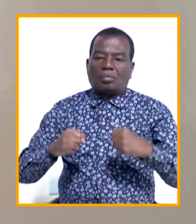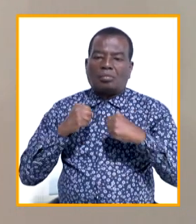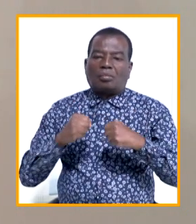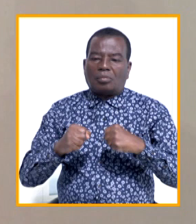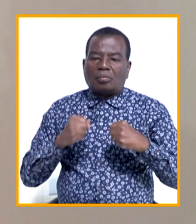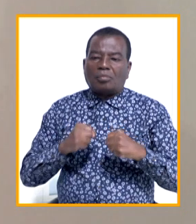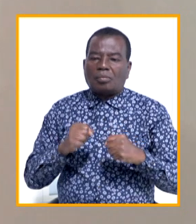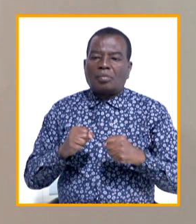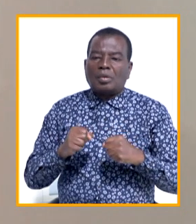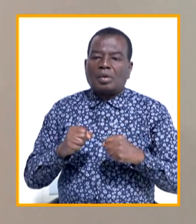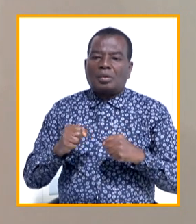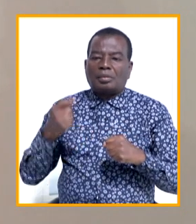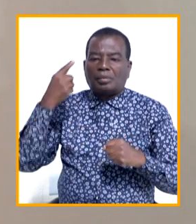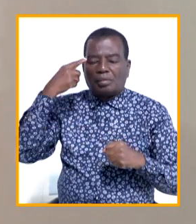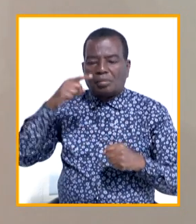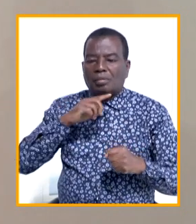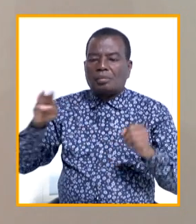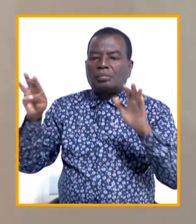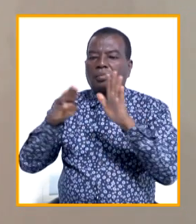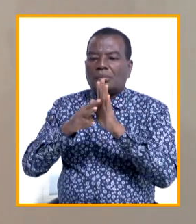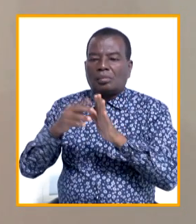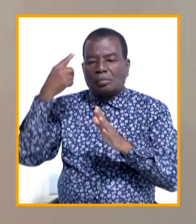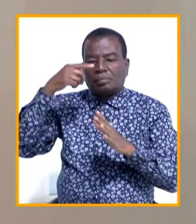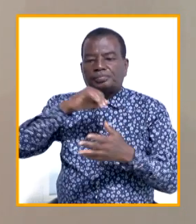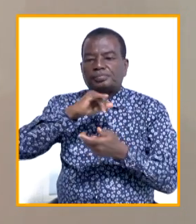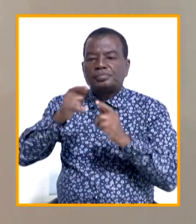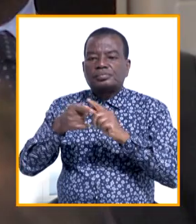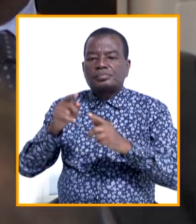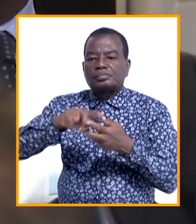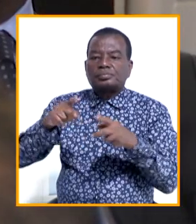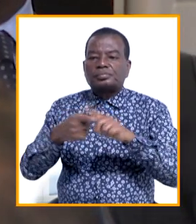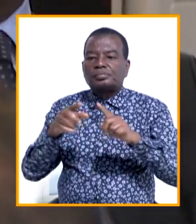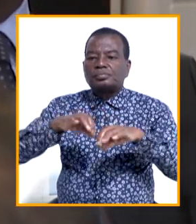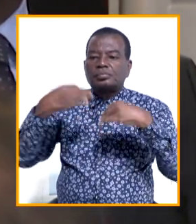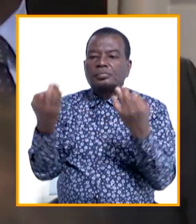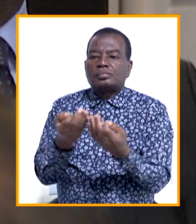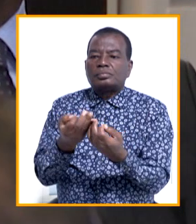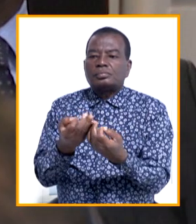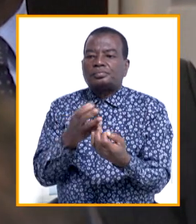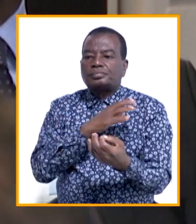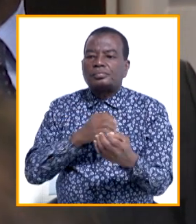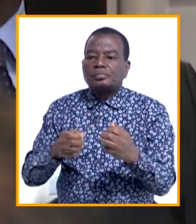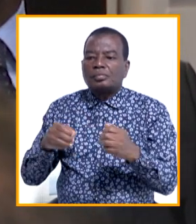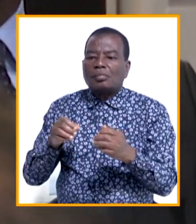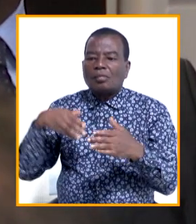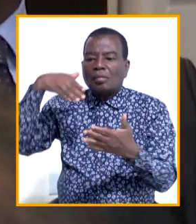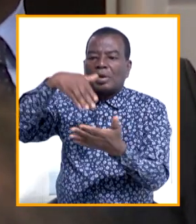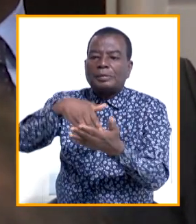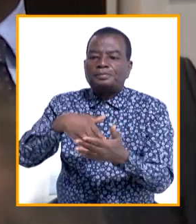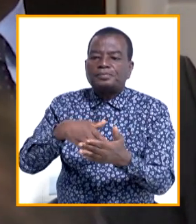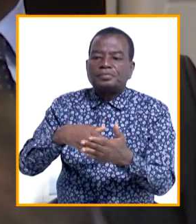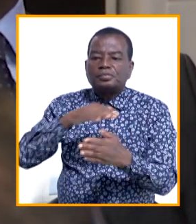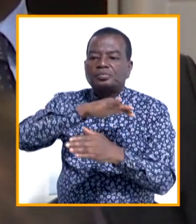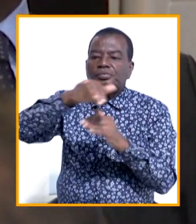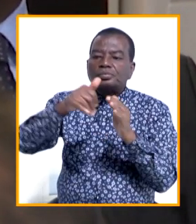abnégation pour être des modèles pour vos collègues vos amis vos familles et plus généralement pour